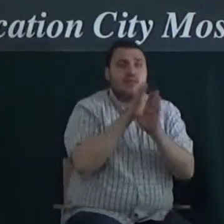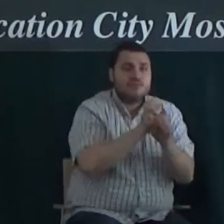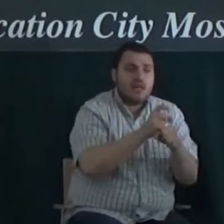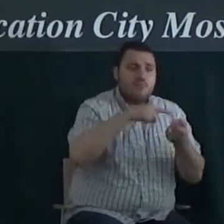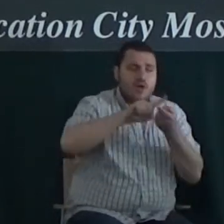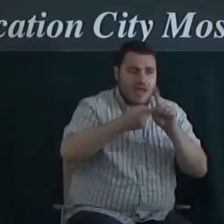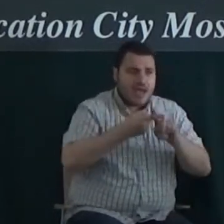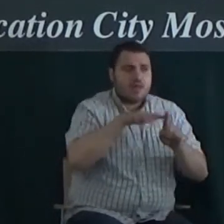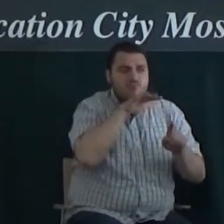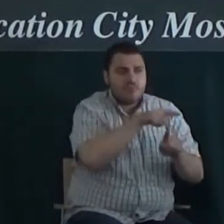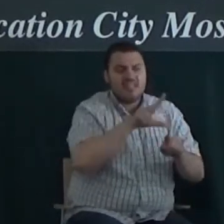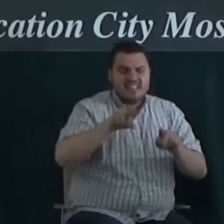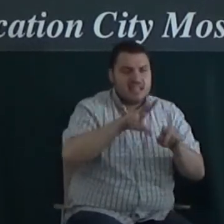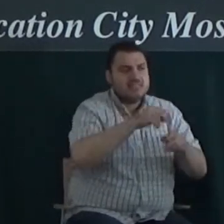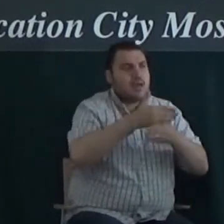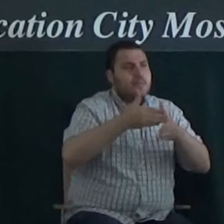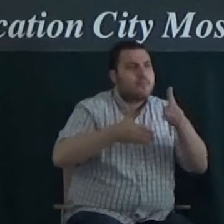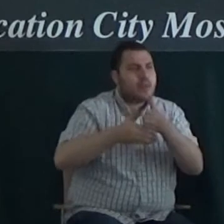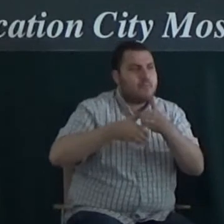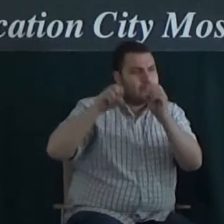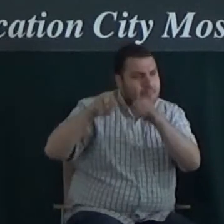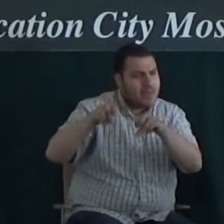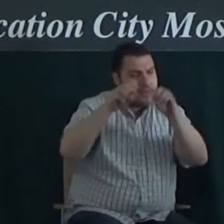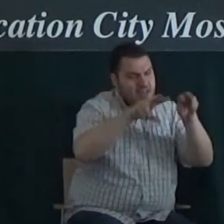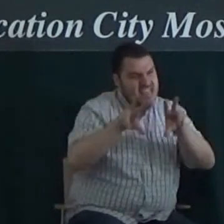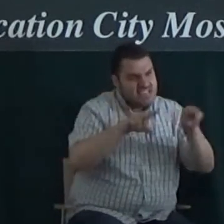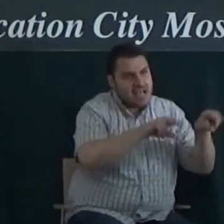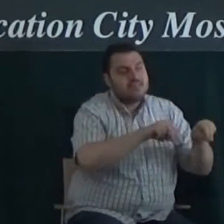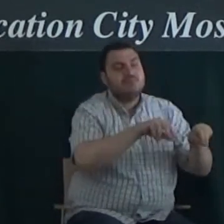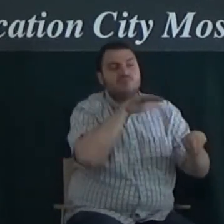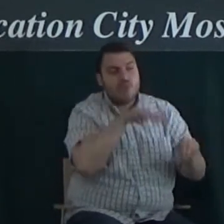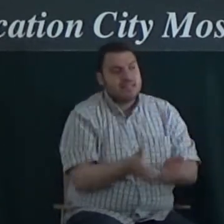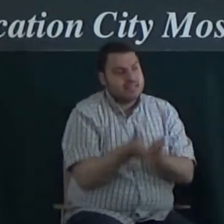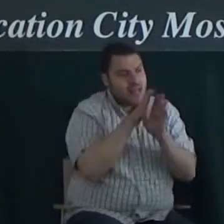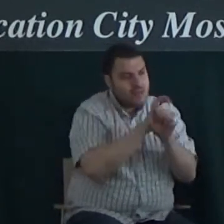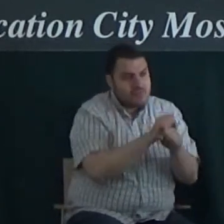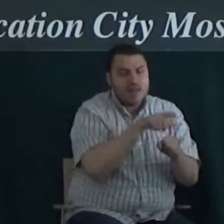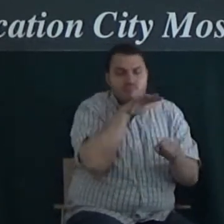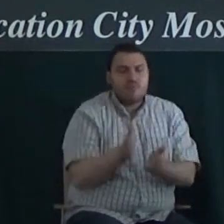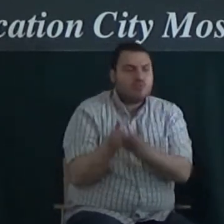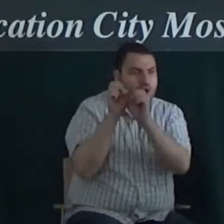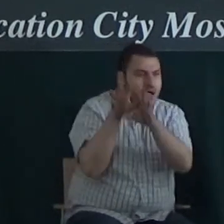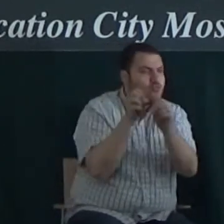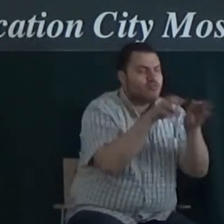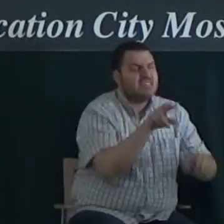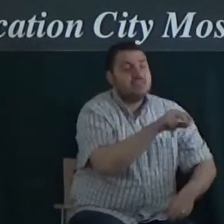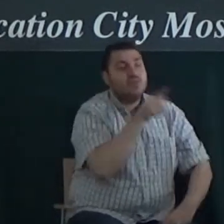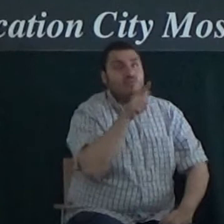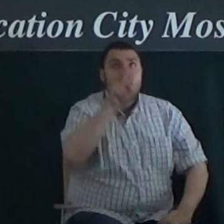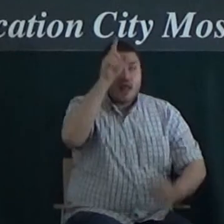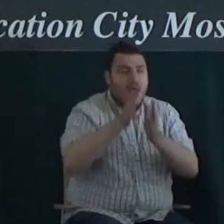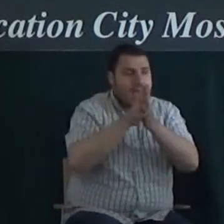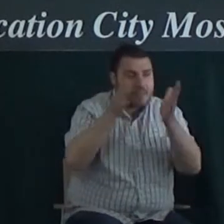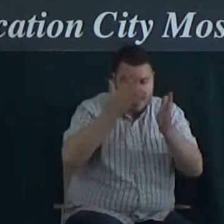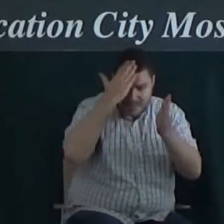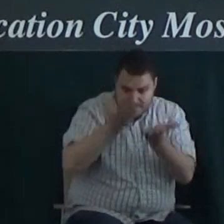محمد كما صليت وسلمت وباركت على إبراهيم وعلى آل إبراهيم في العالمين إنك حميد مجيد. اللهم اغفر